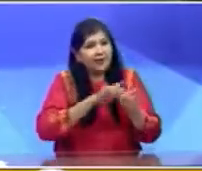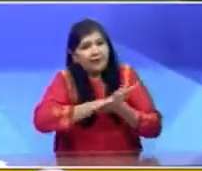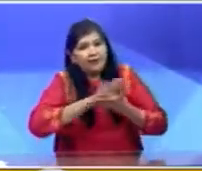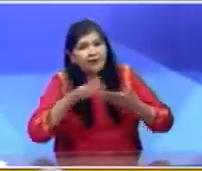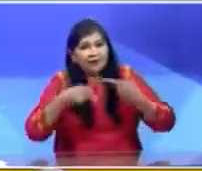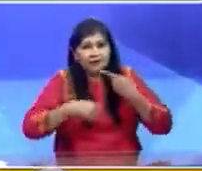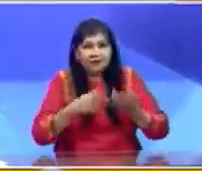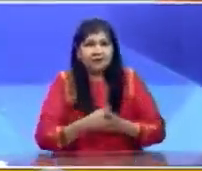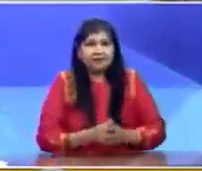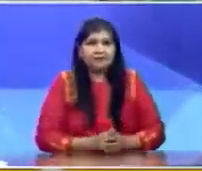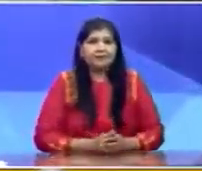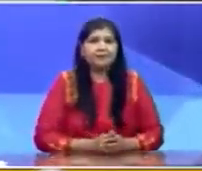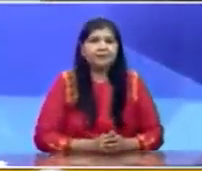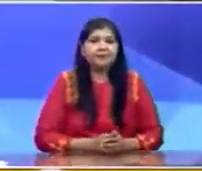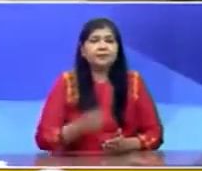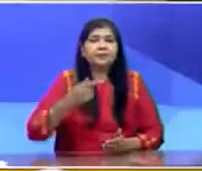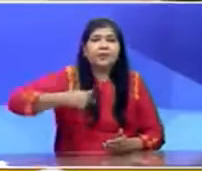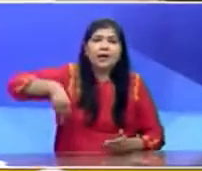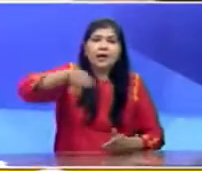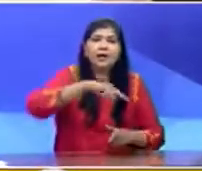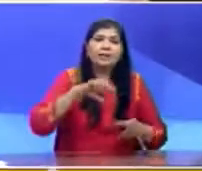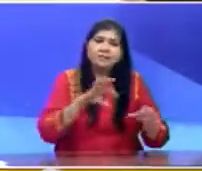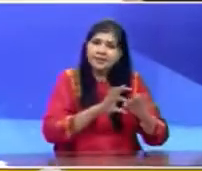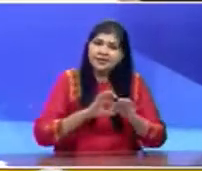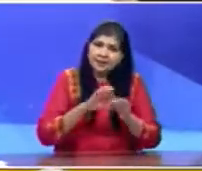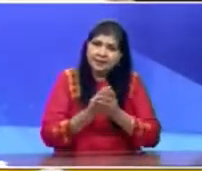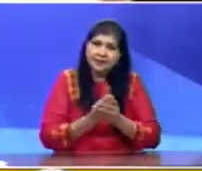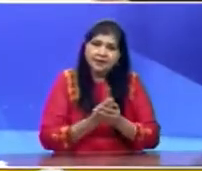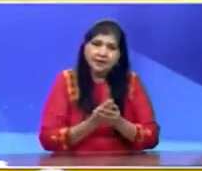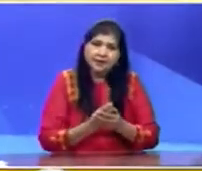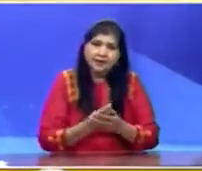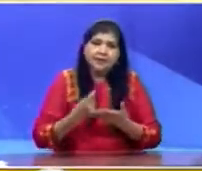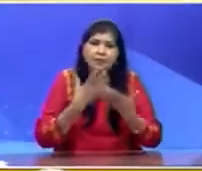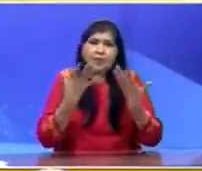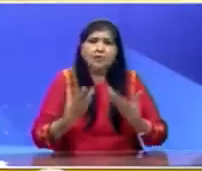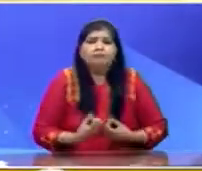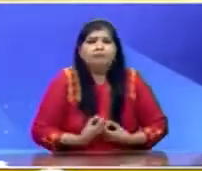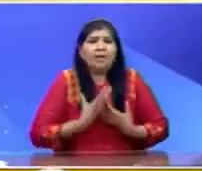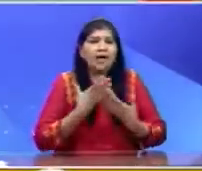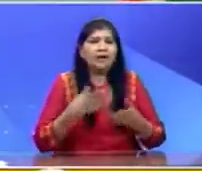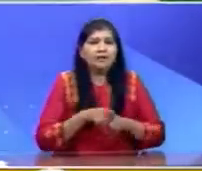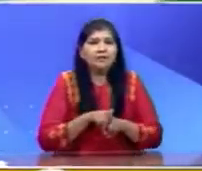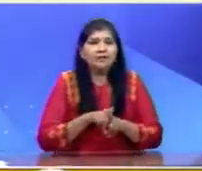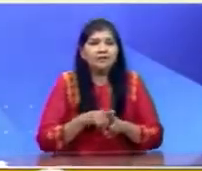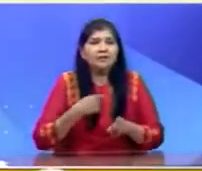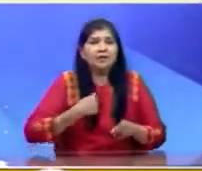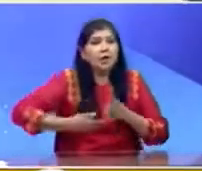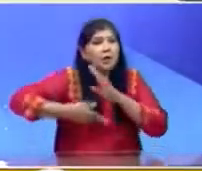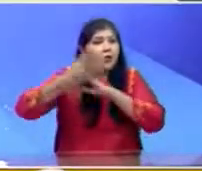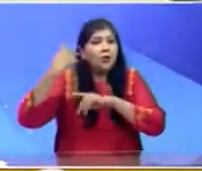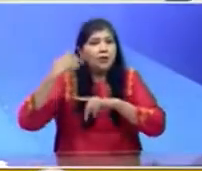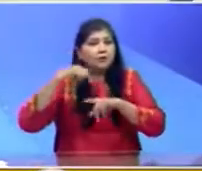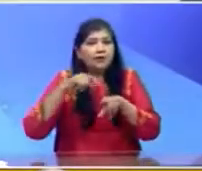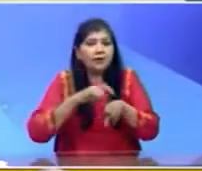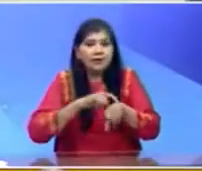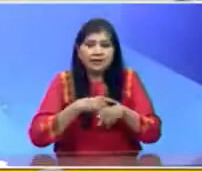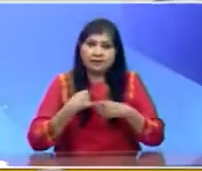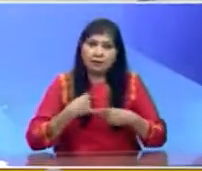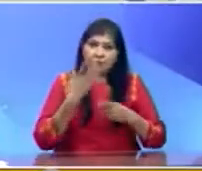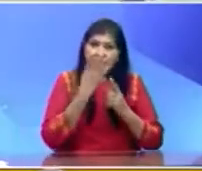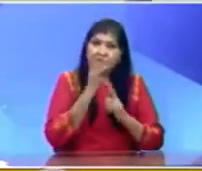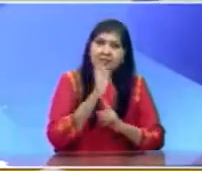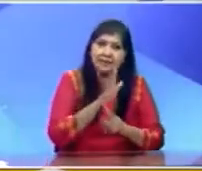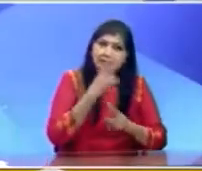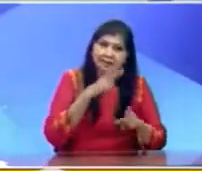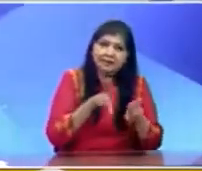करेगा। हम सभी बहुत अद्भुत और ऐतिहासिक पल के गवाह बनने जा